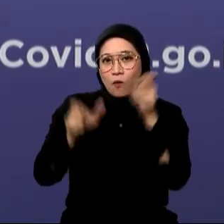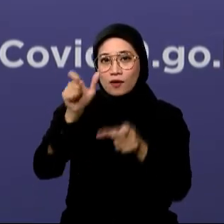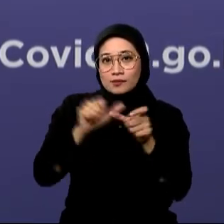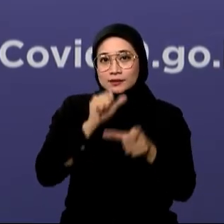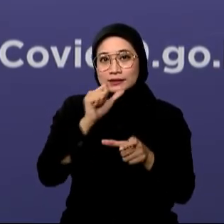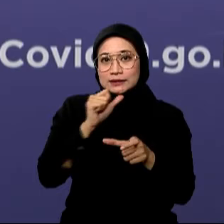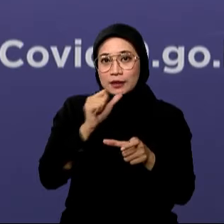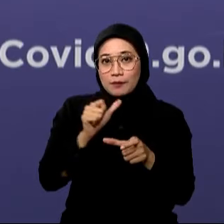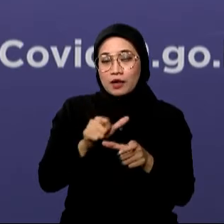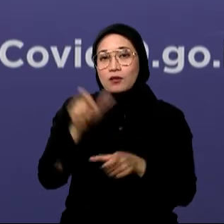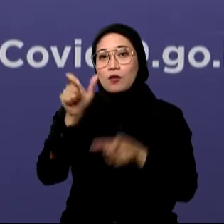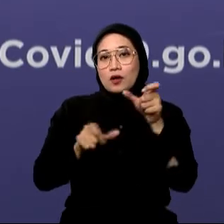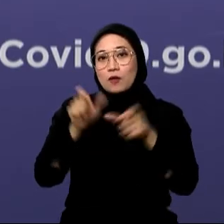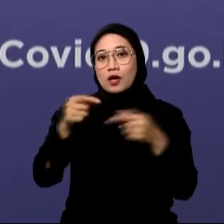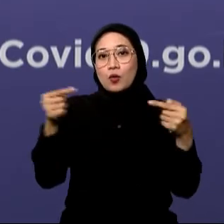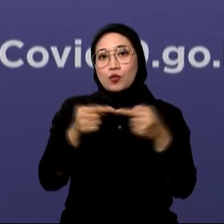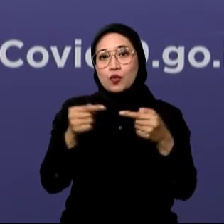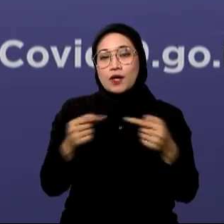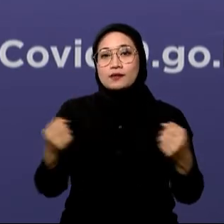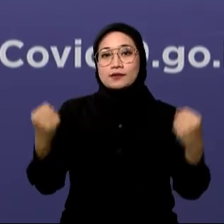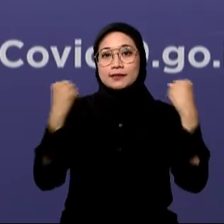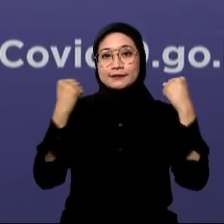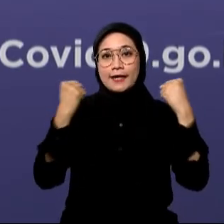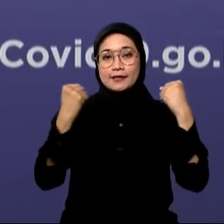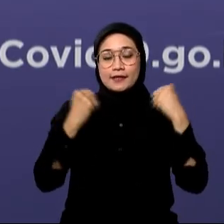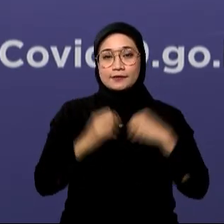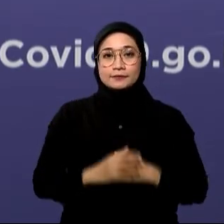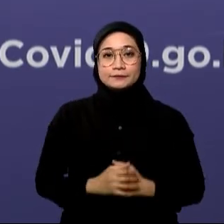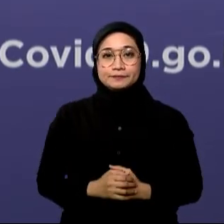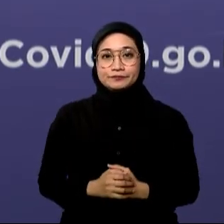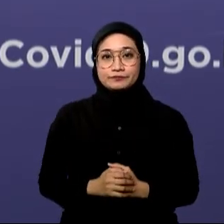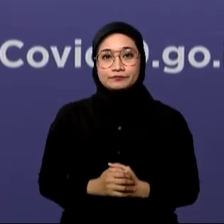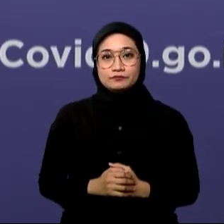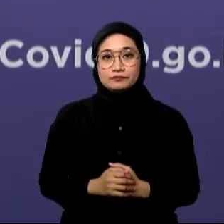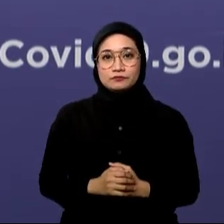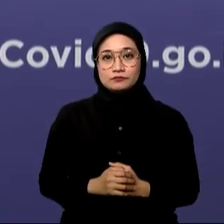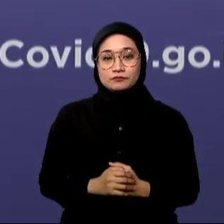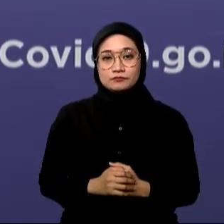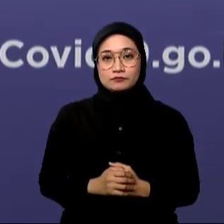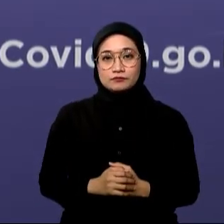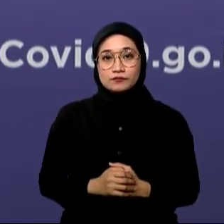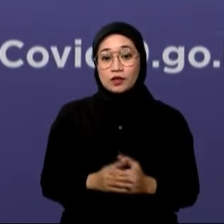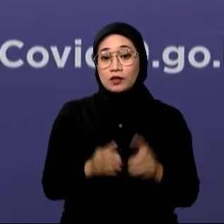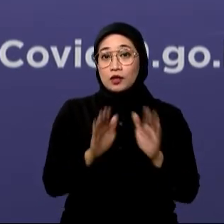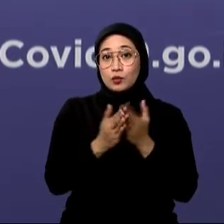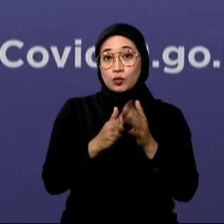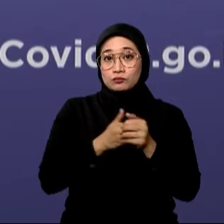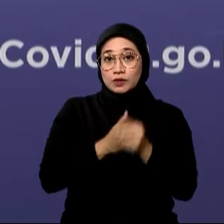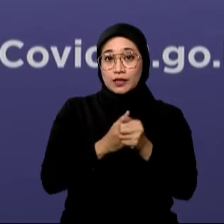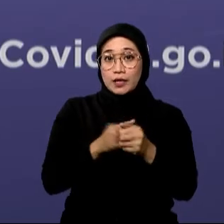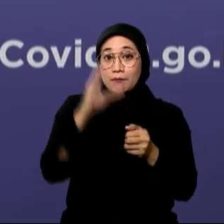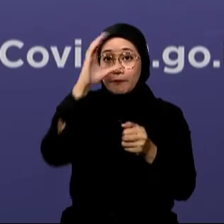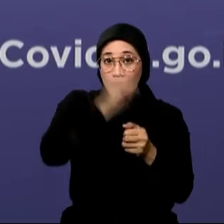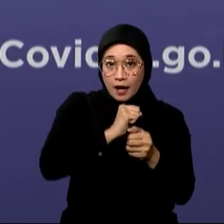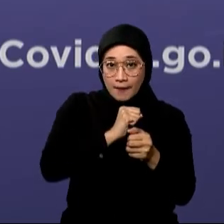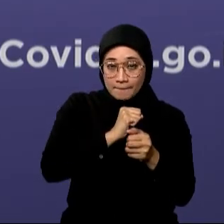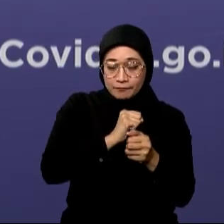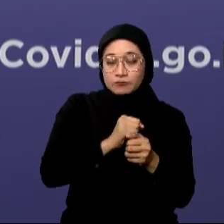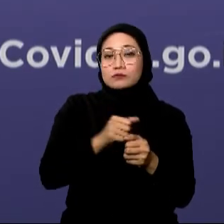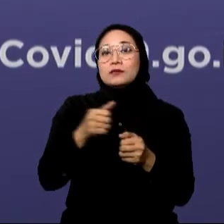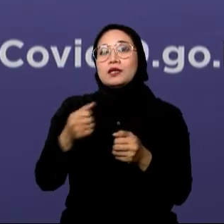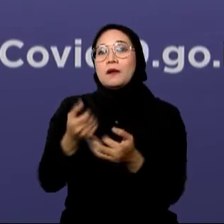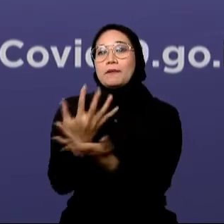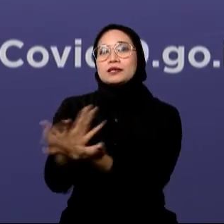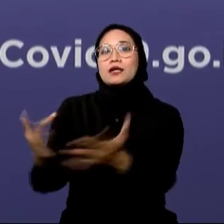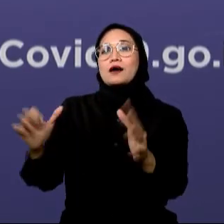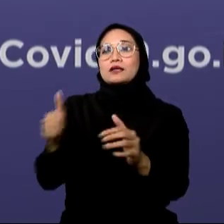dengan fungsi respon di bidang kesehatan. Kita harapkan bahwa dengan pemahaman ini kemudian bisa sampaikan ke masyarakat, agar masyarakat